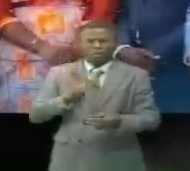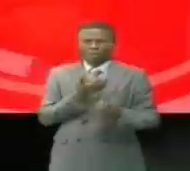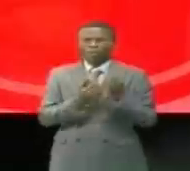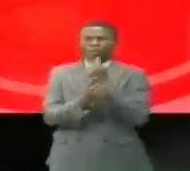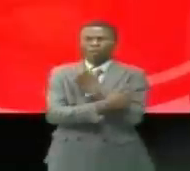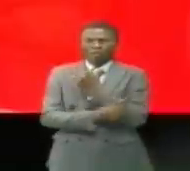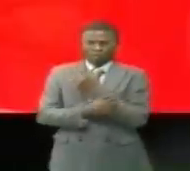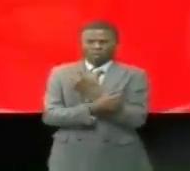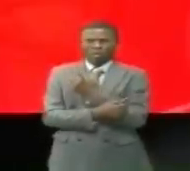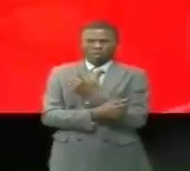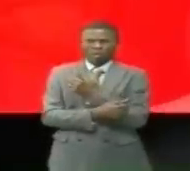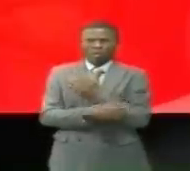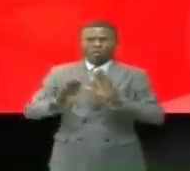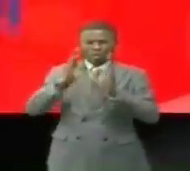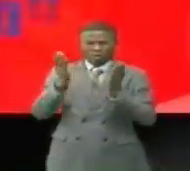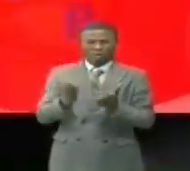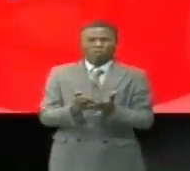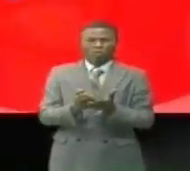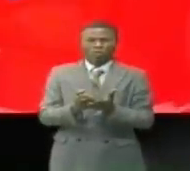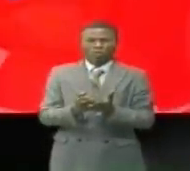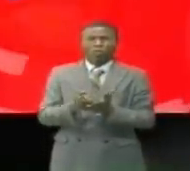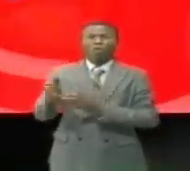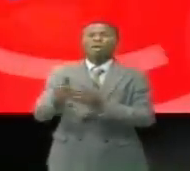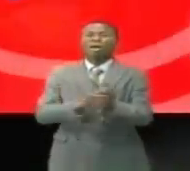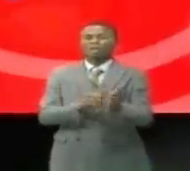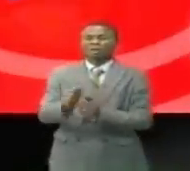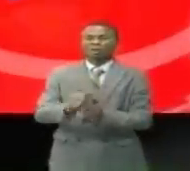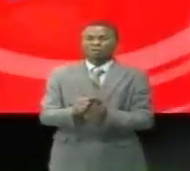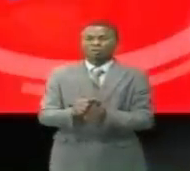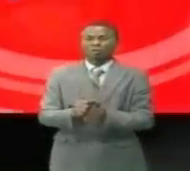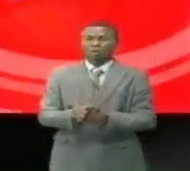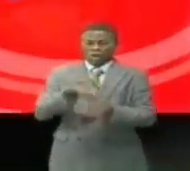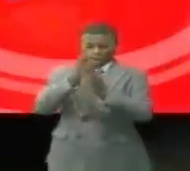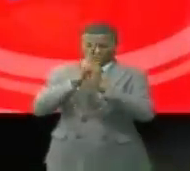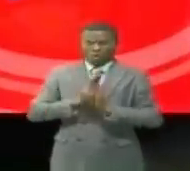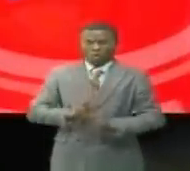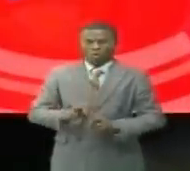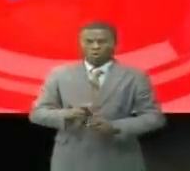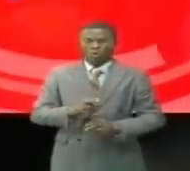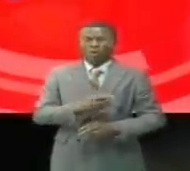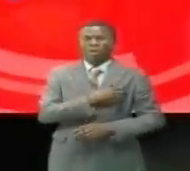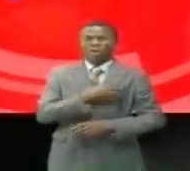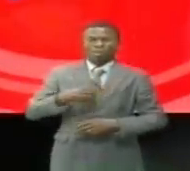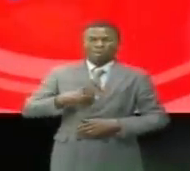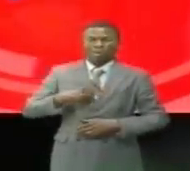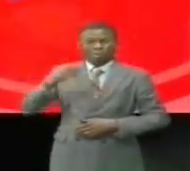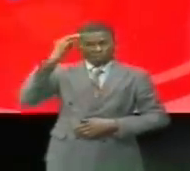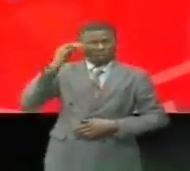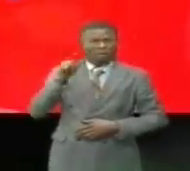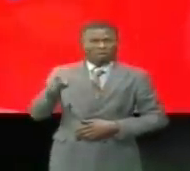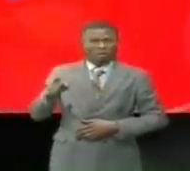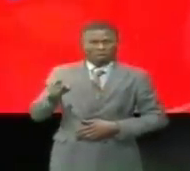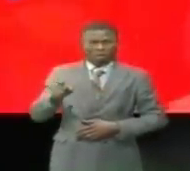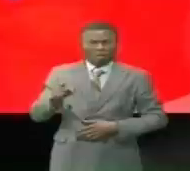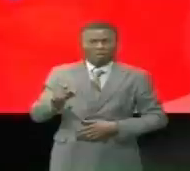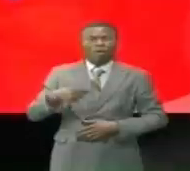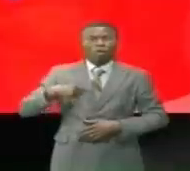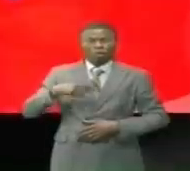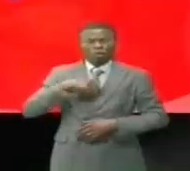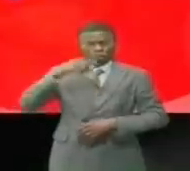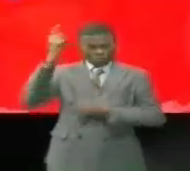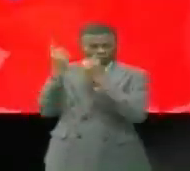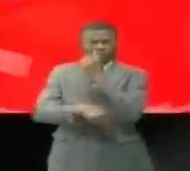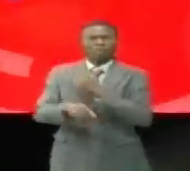nationale. Quiconque se vertuera à saper les bonnes actions de notre leader politique, Nana Manonina Kyumba, nous trouvera sur son